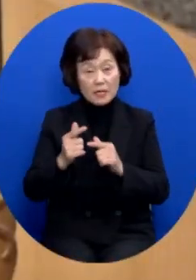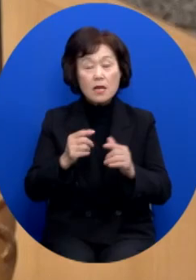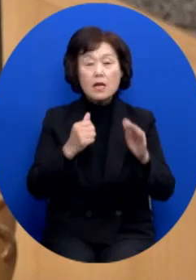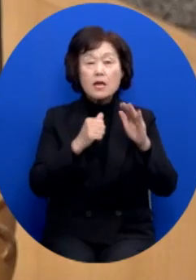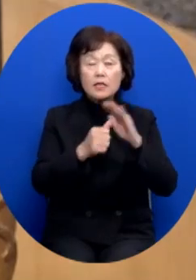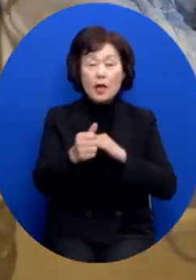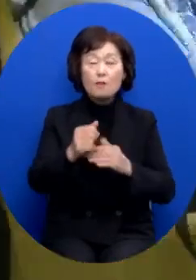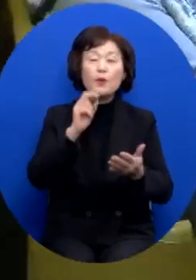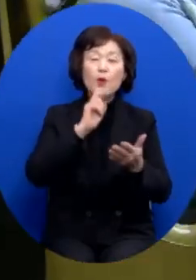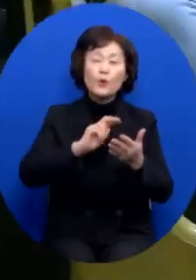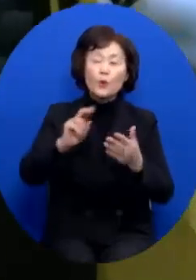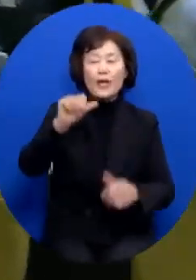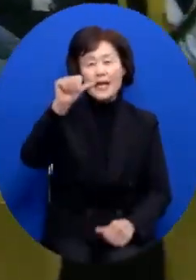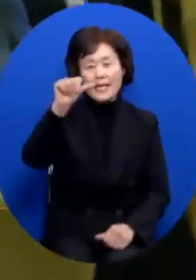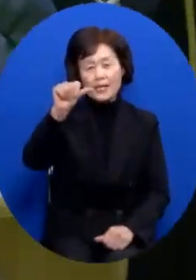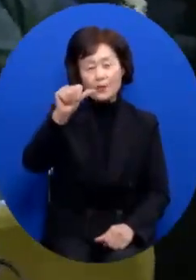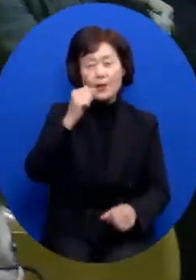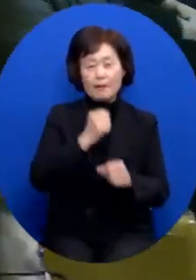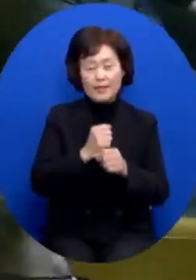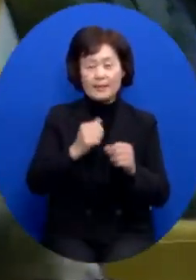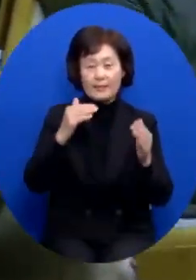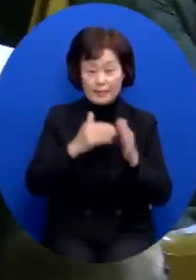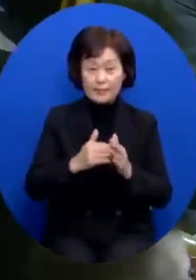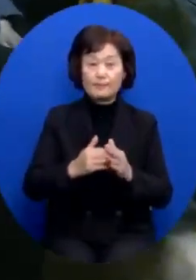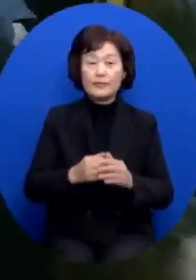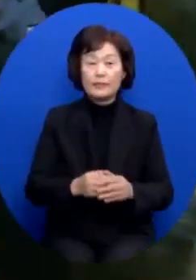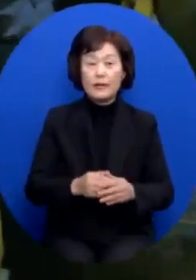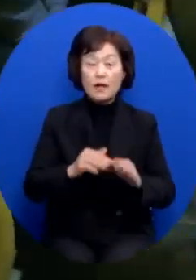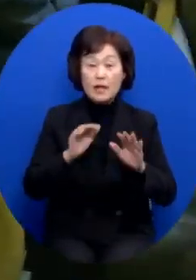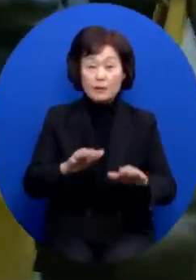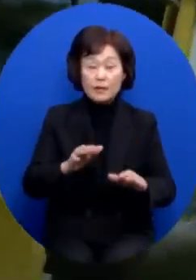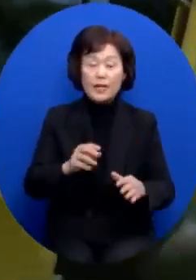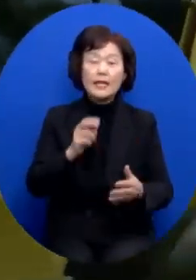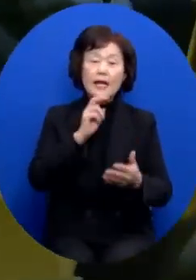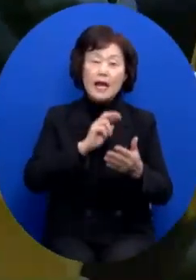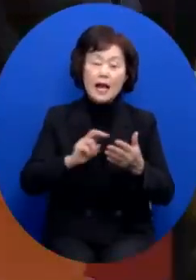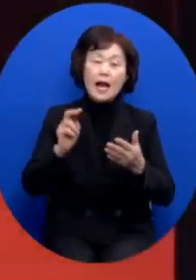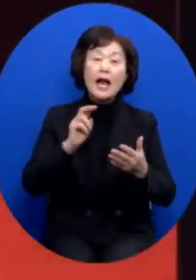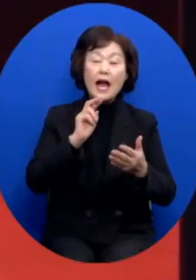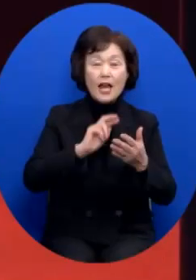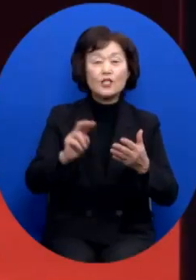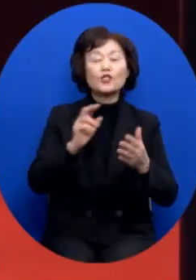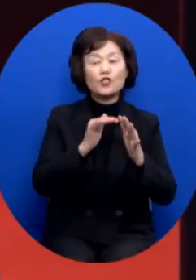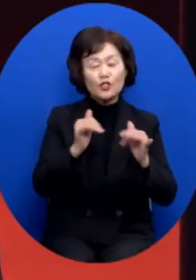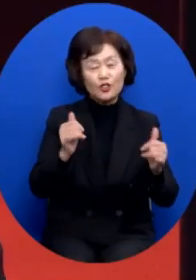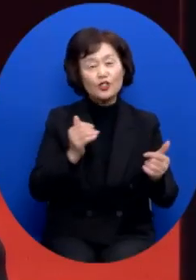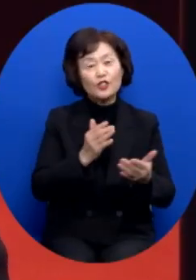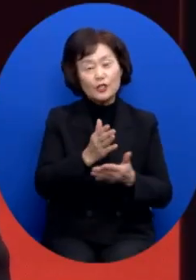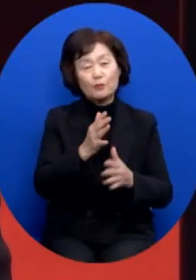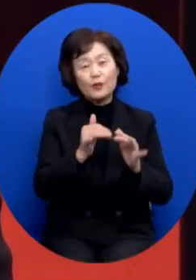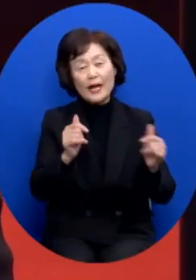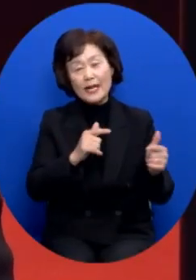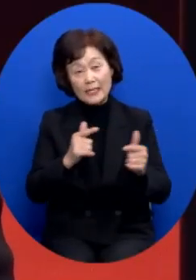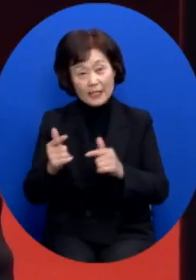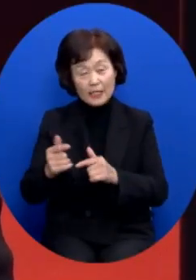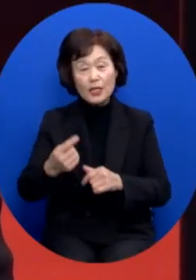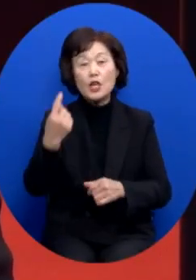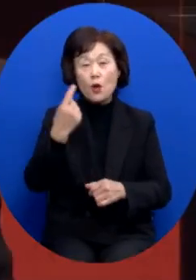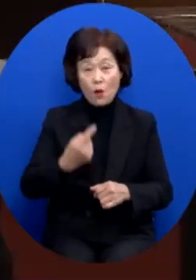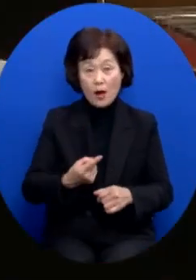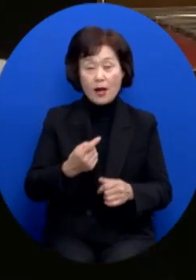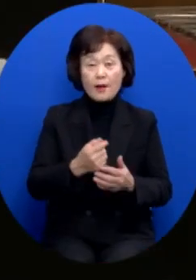곡이 수록됐습니다. 이번 음원에는 바리톤 이응광, 메조소프라노 이주영, 테너 최병준